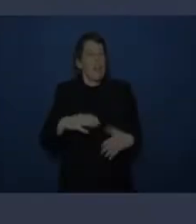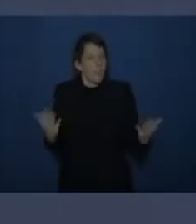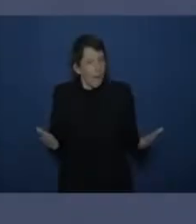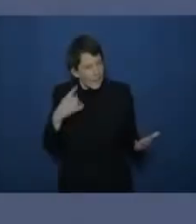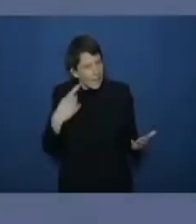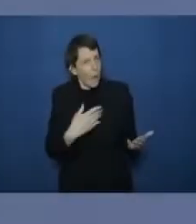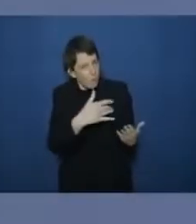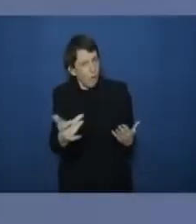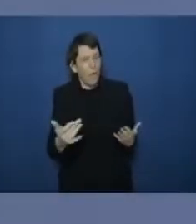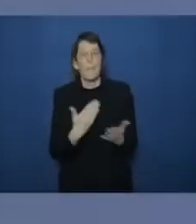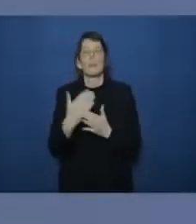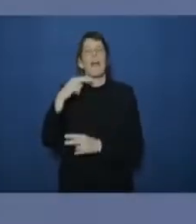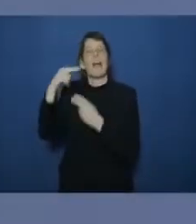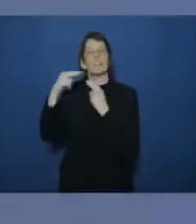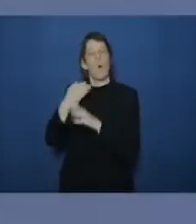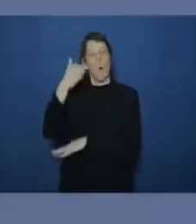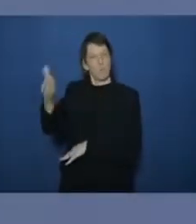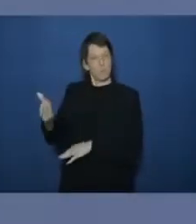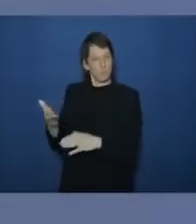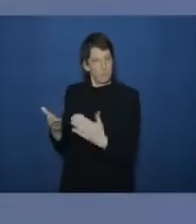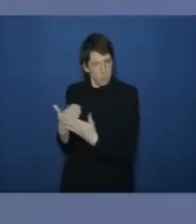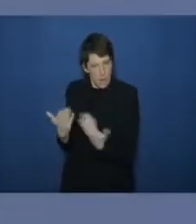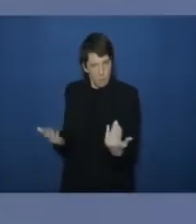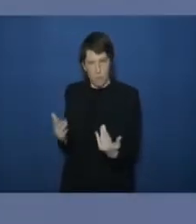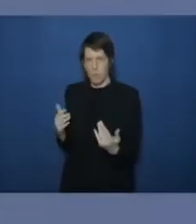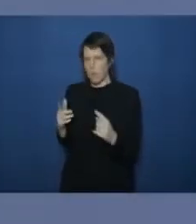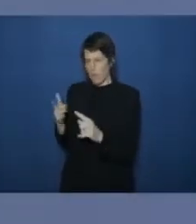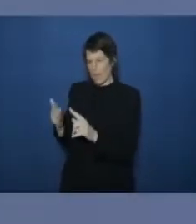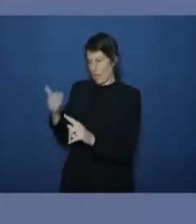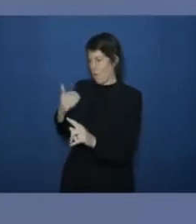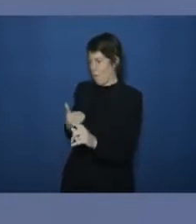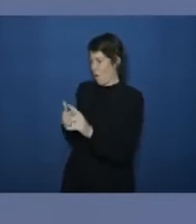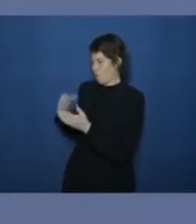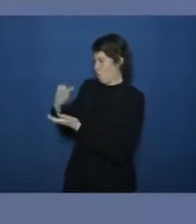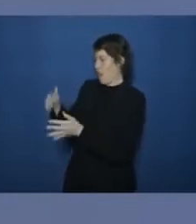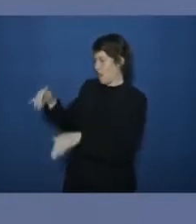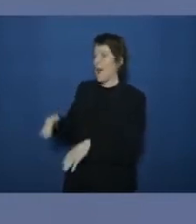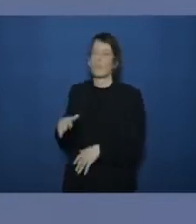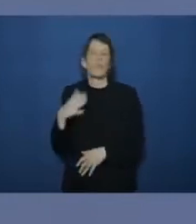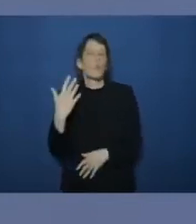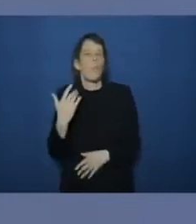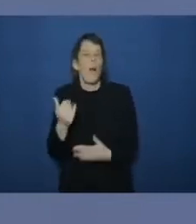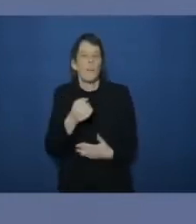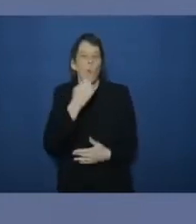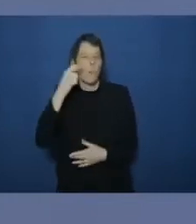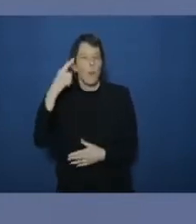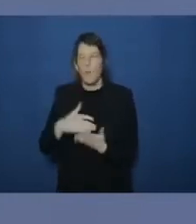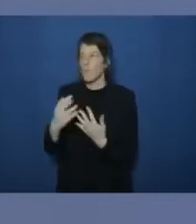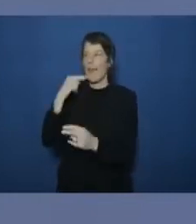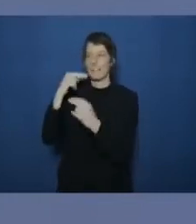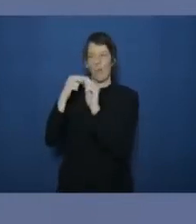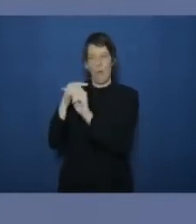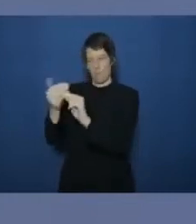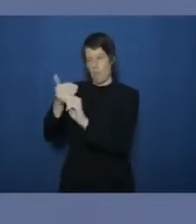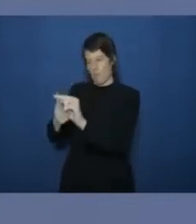irgendwann, dass vor dem Restaurantbesuch da eine Stelle ist, also jetzt nur mal so gedacht, eine Stelle ist vor dem Restaurant,